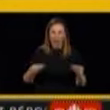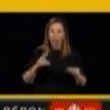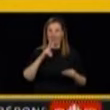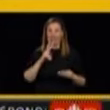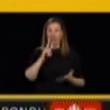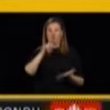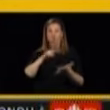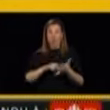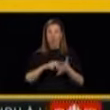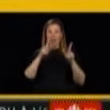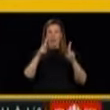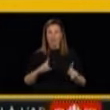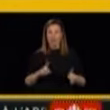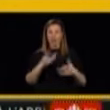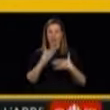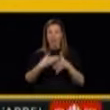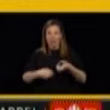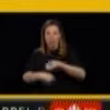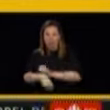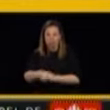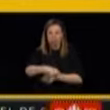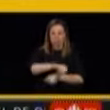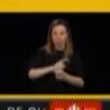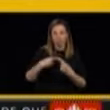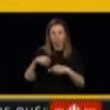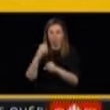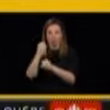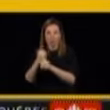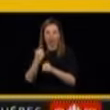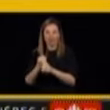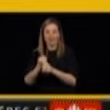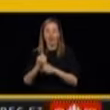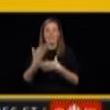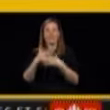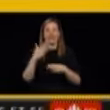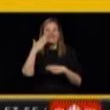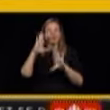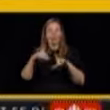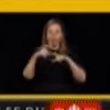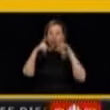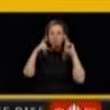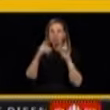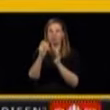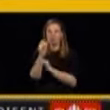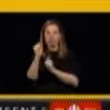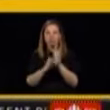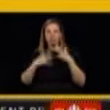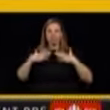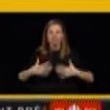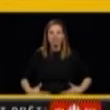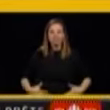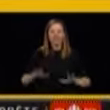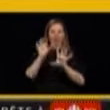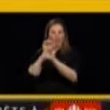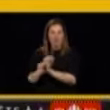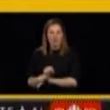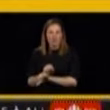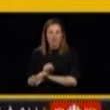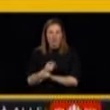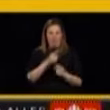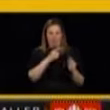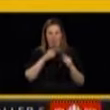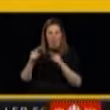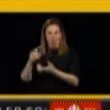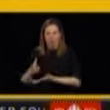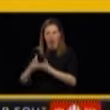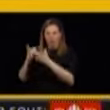paires de bras-là, de médecins, qui savent comment mettre un équipement de protection puis qui vont venir nous aider à reprendre le contrôle d'un